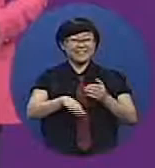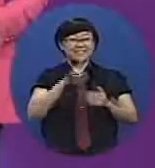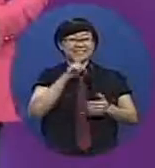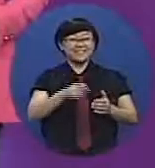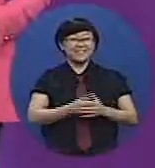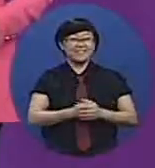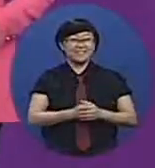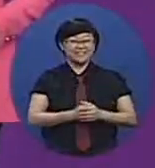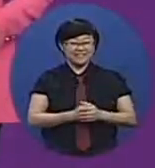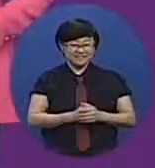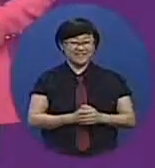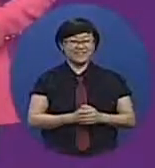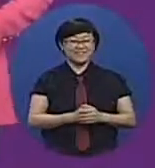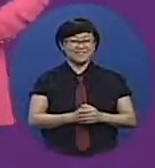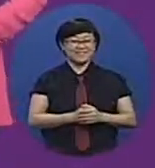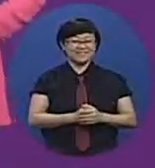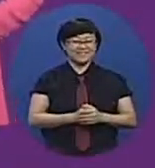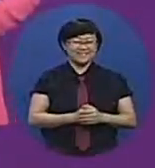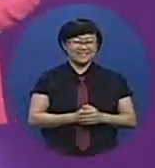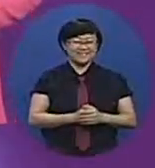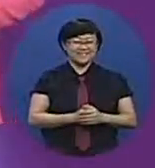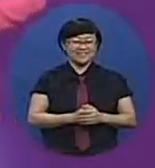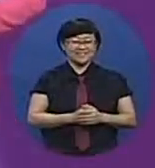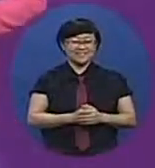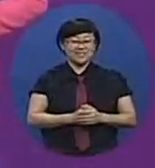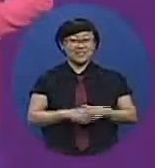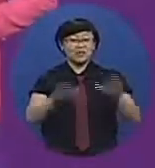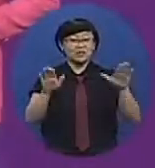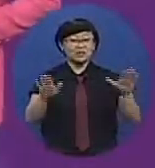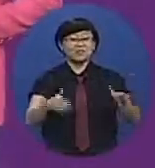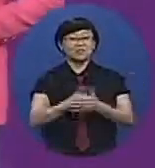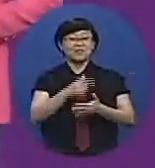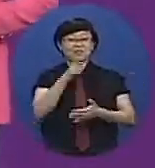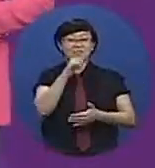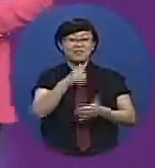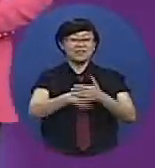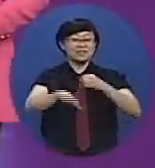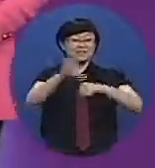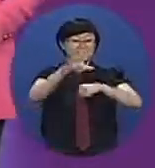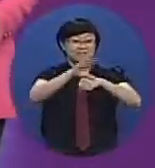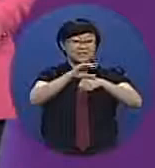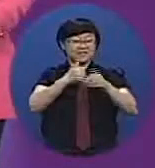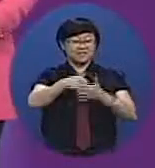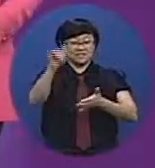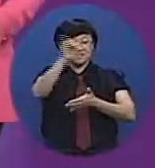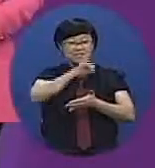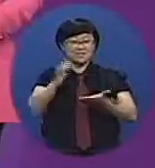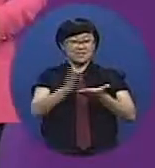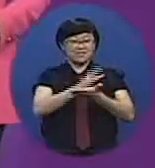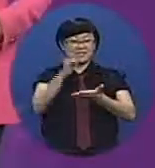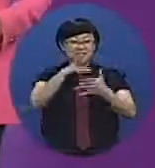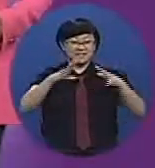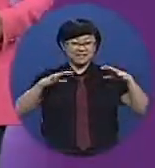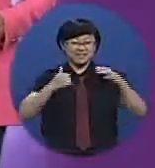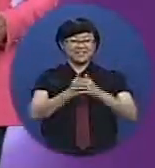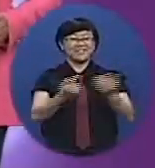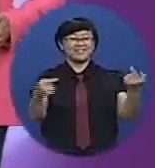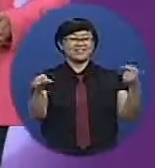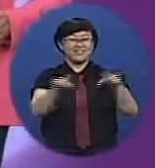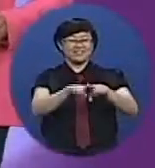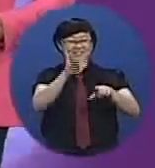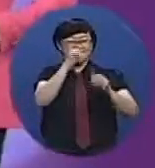좀 해봐야 되겠습니다. 자, 오늘 월요일 네. 생방송 전국 나눔 노래자랑 함께하고